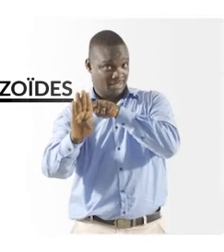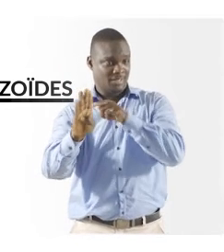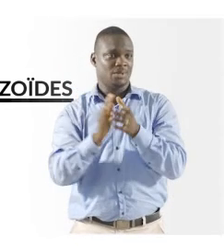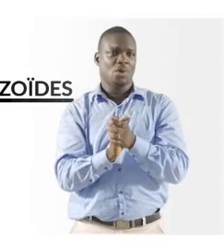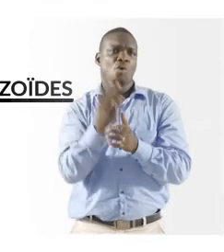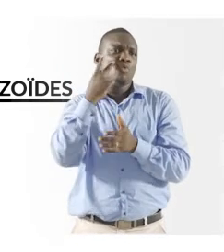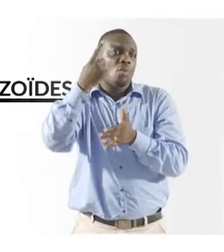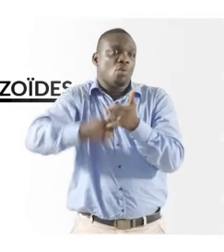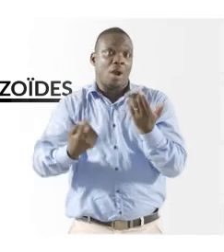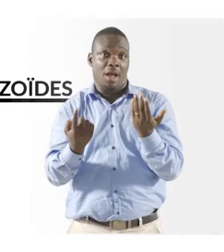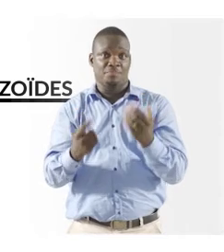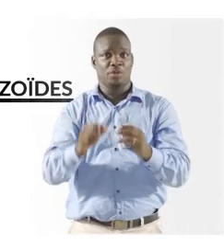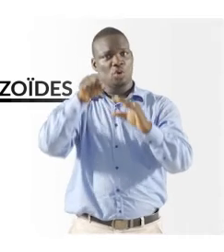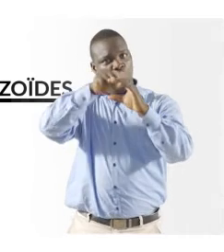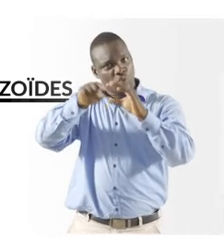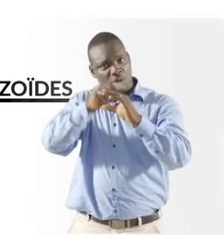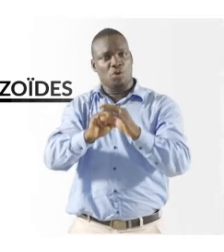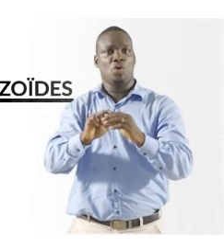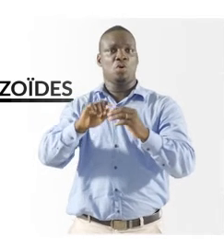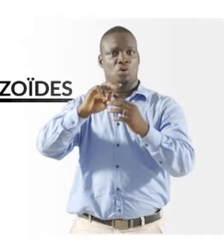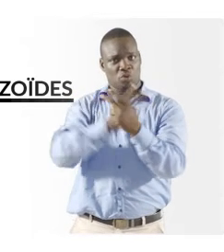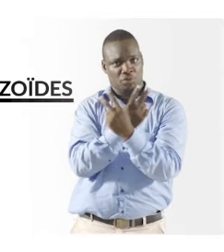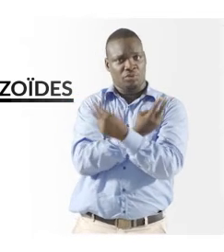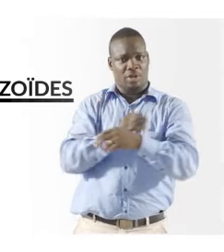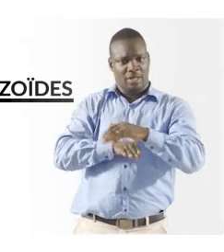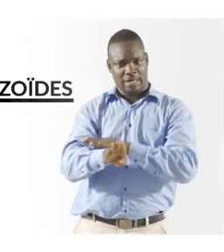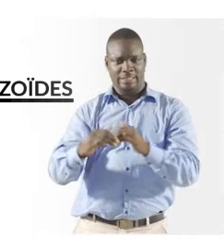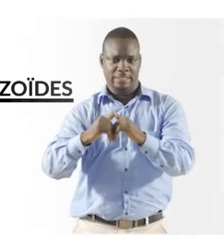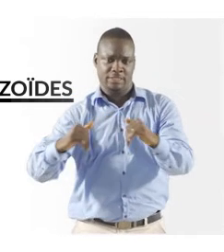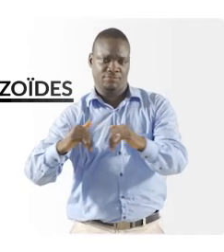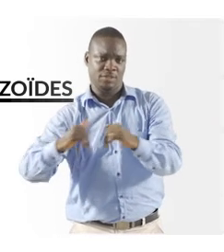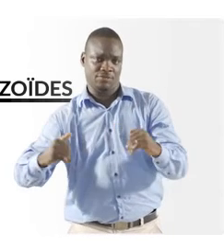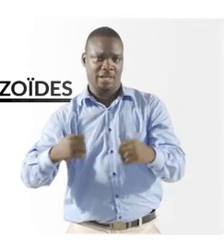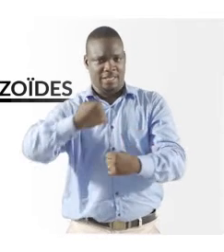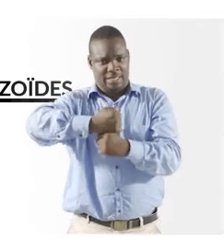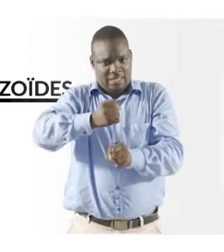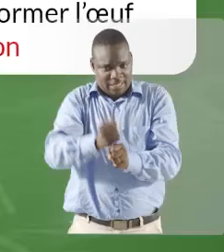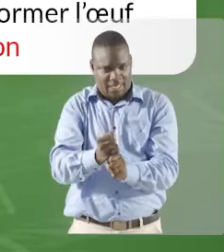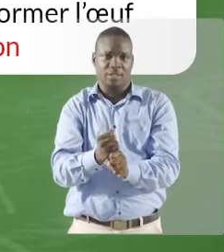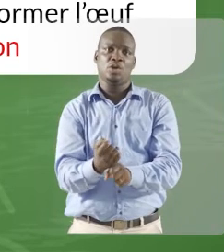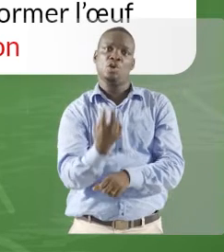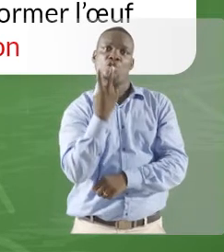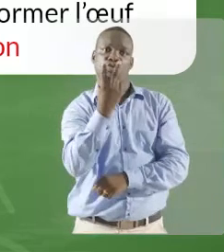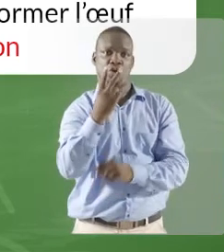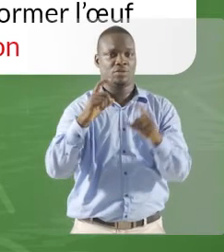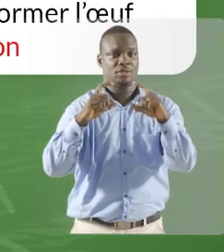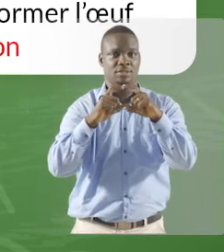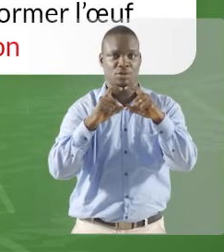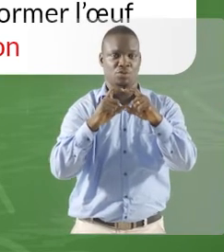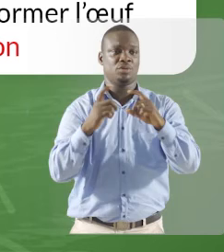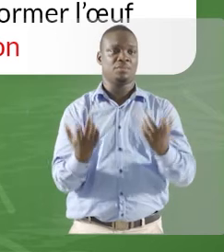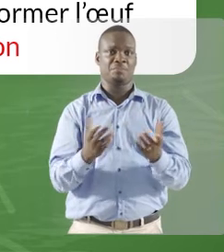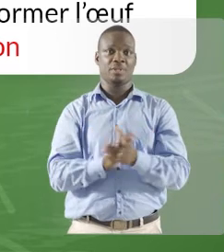reproducteur va se diviser, va subir une mitose pour donner 2 entérozoïdes. Dans la